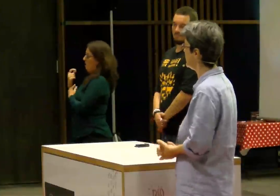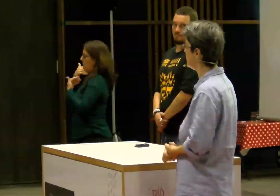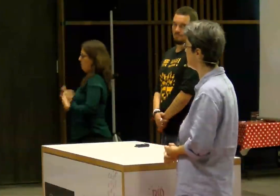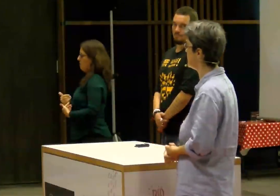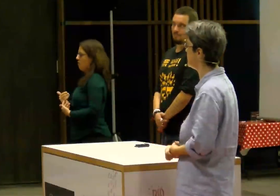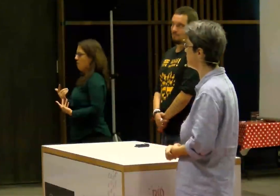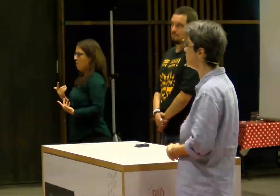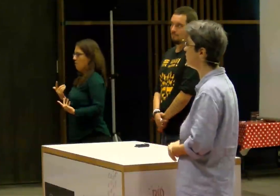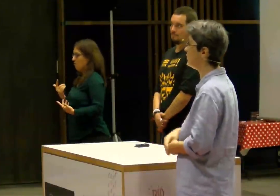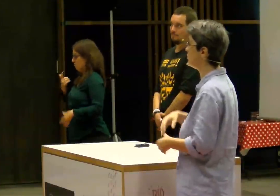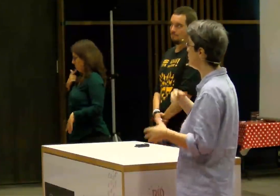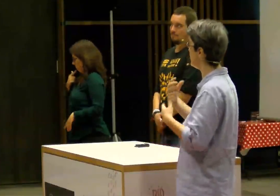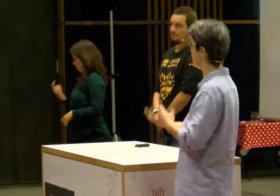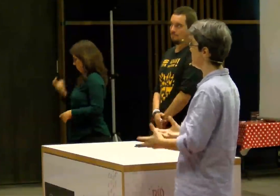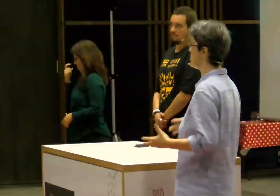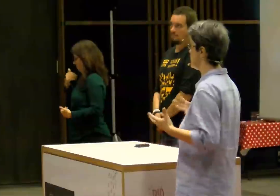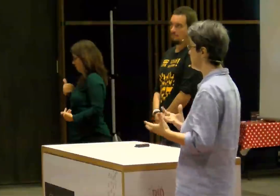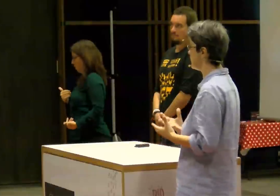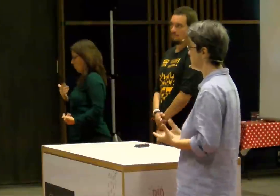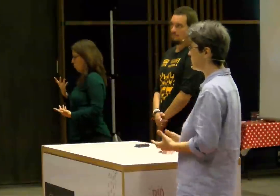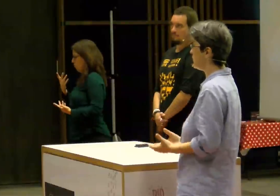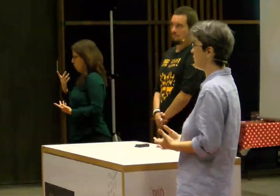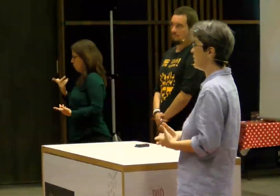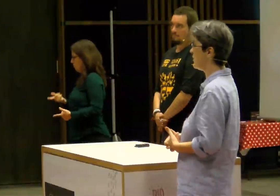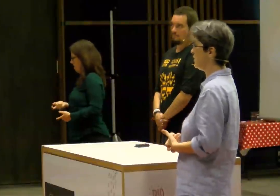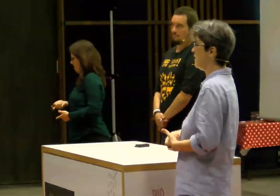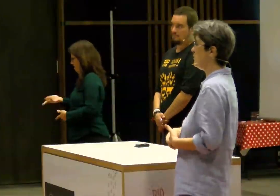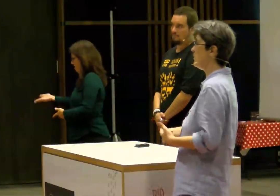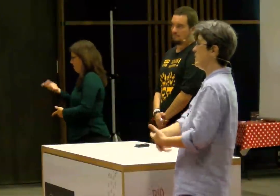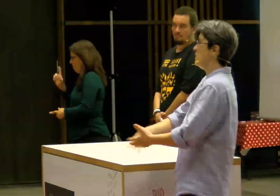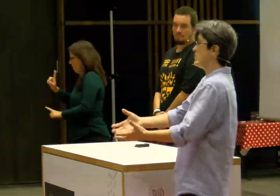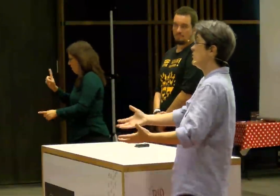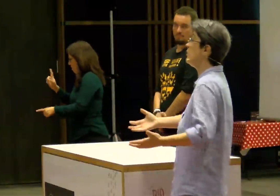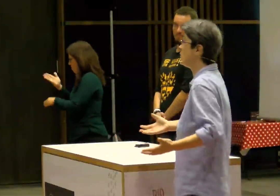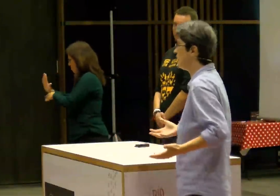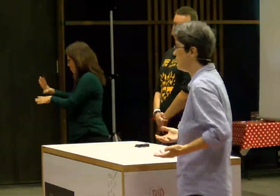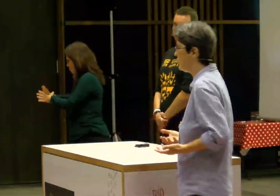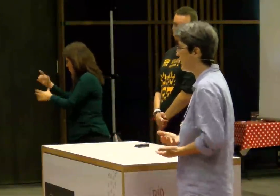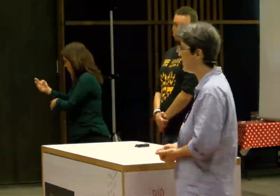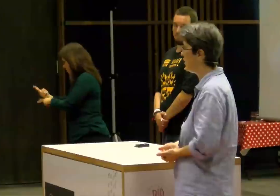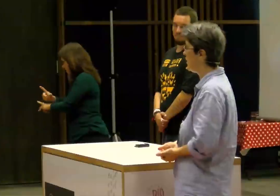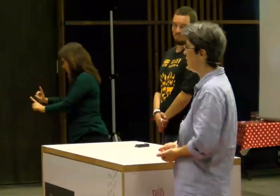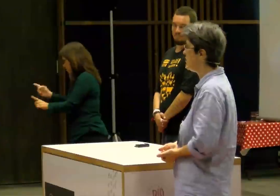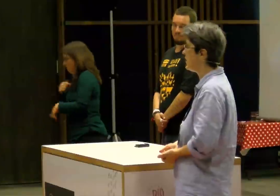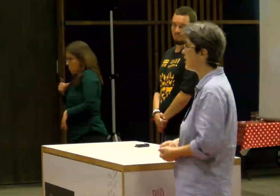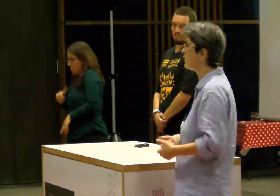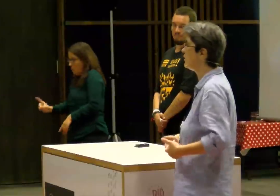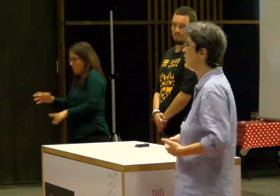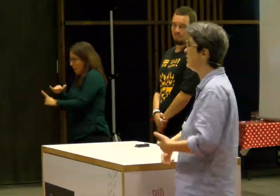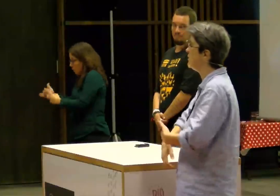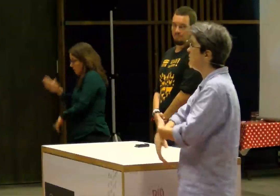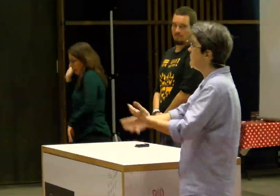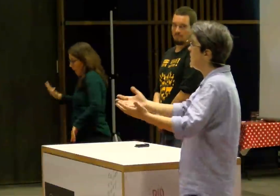personnelle en disant qu'on donne une mauvaise image des éleveurs et tout ça. Non, enfin, c'est une mauvaise image de notre société qui